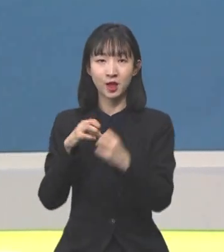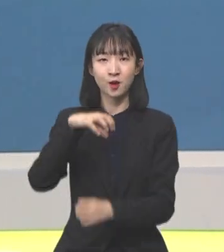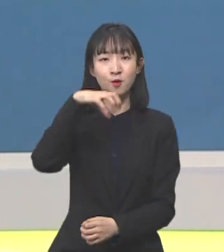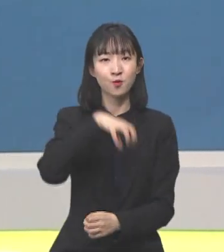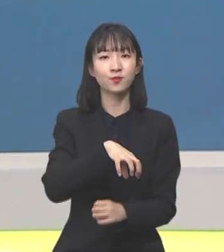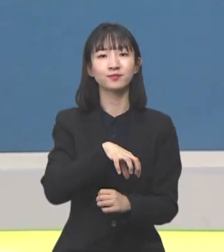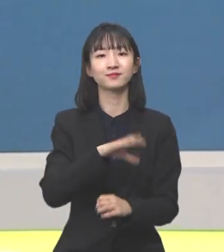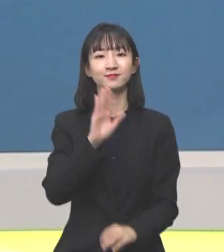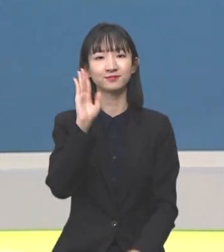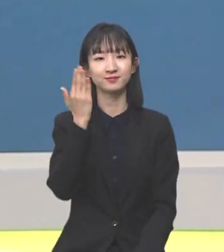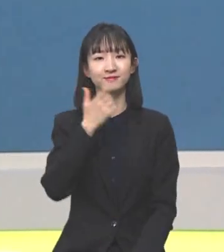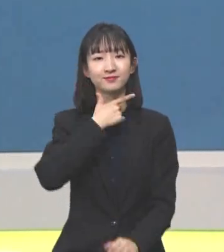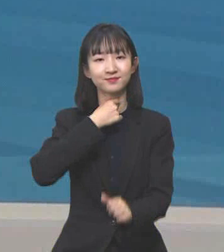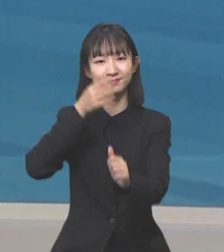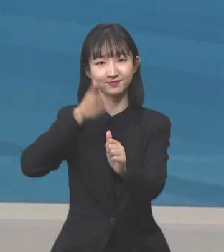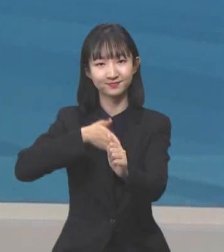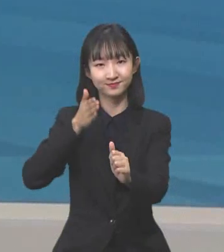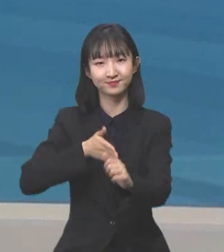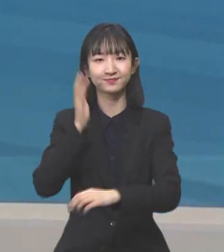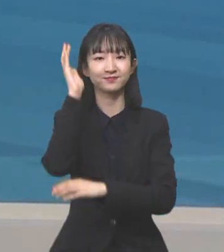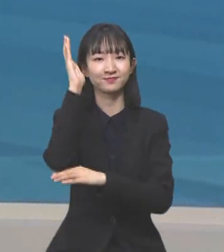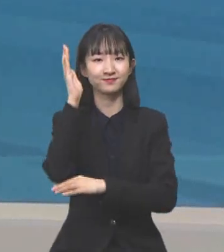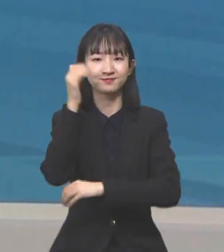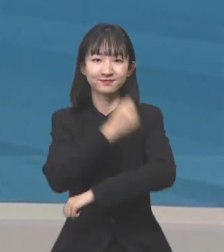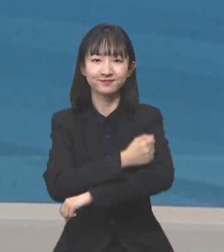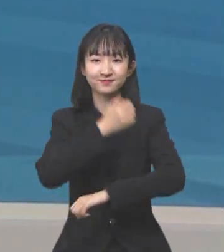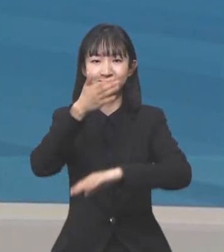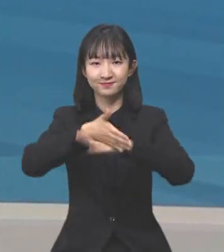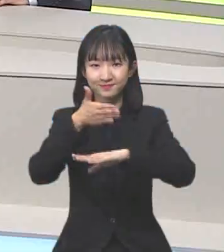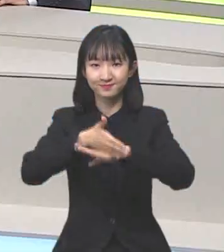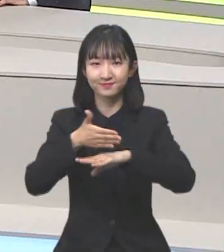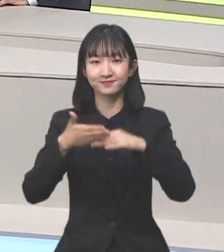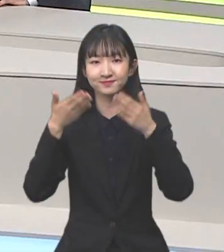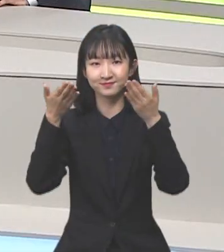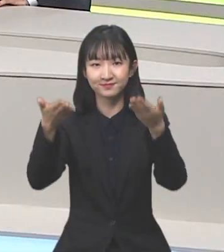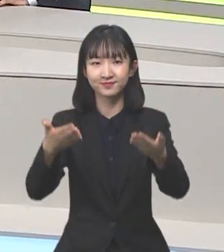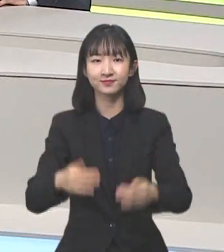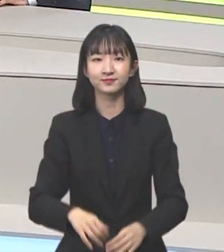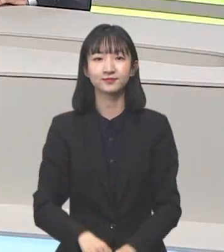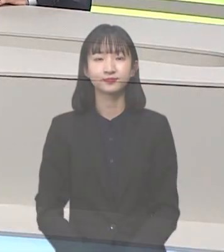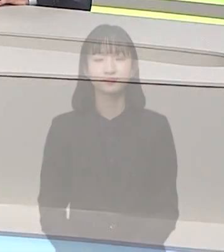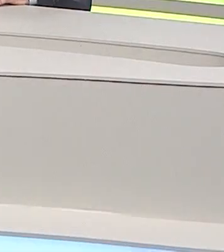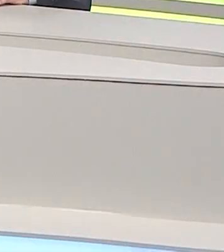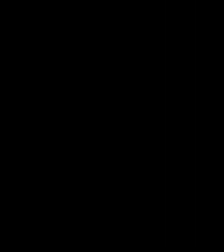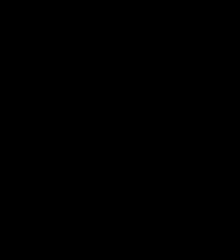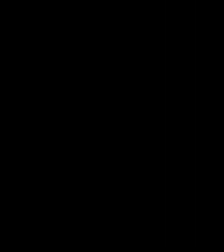되었으면 좋겠습니다 네 오늘 말씀 잘 들었습니다 고맙습니다 네 감사합니다